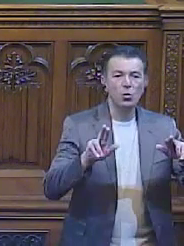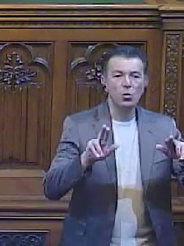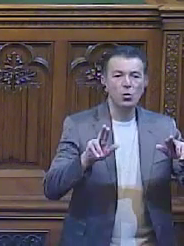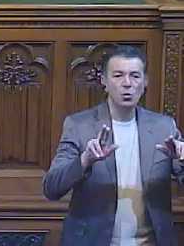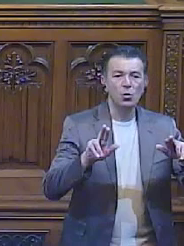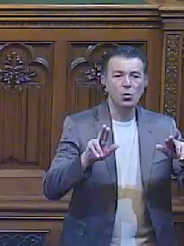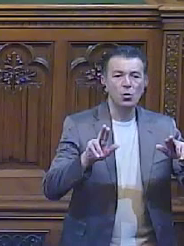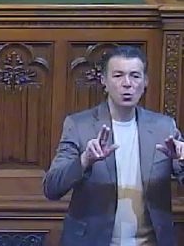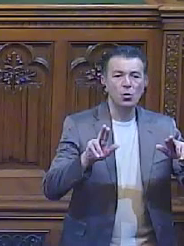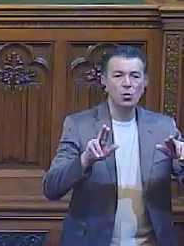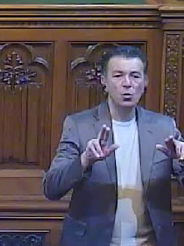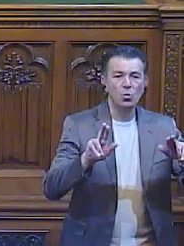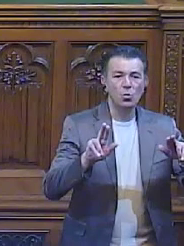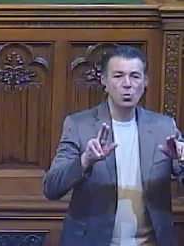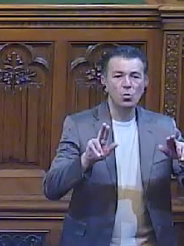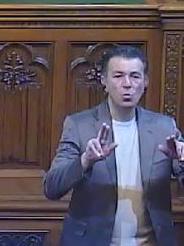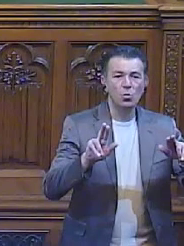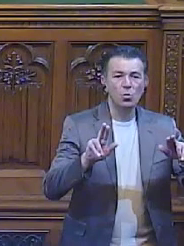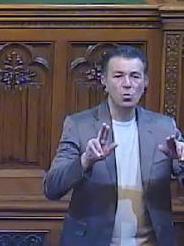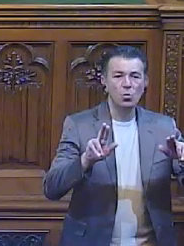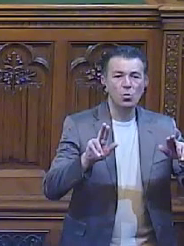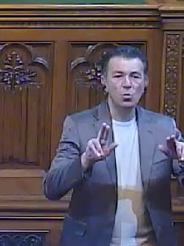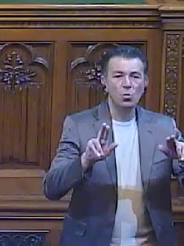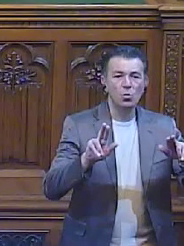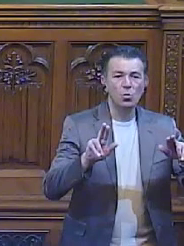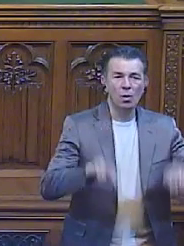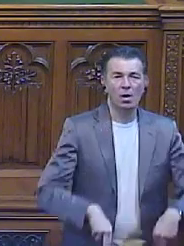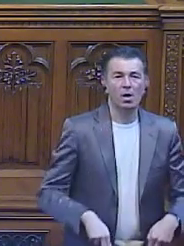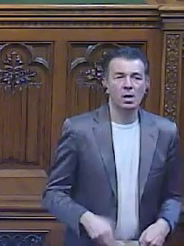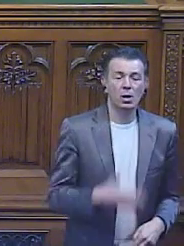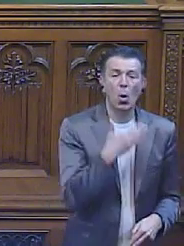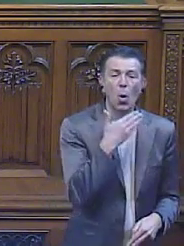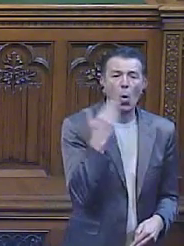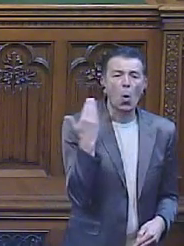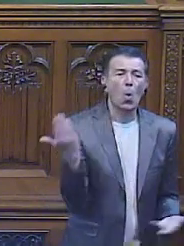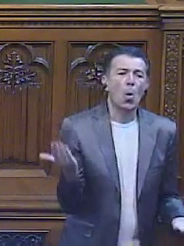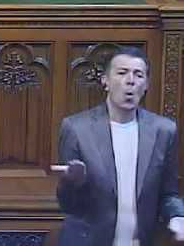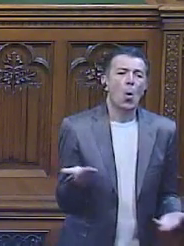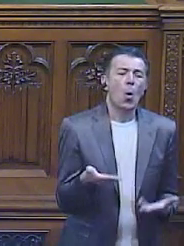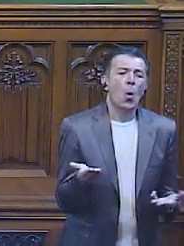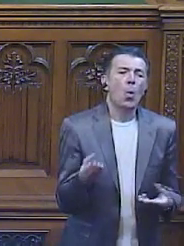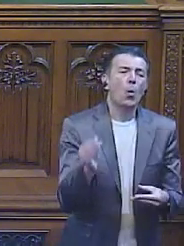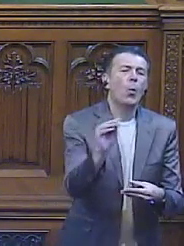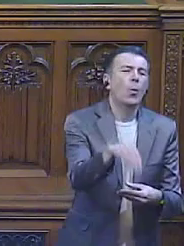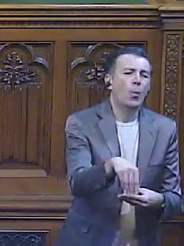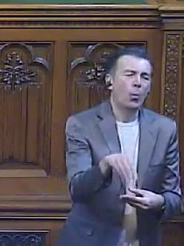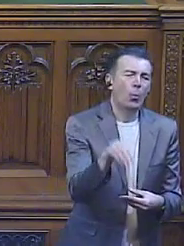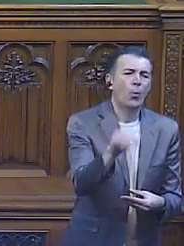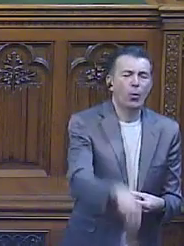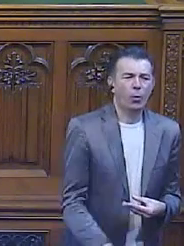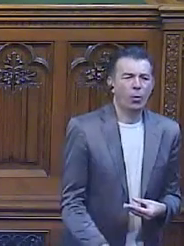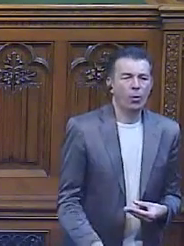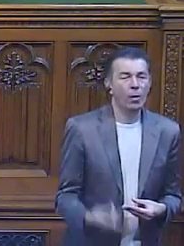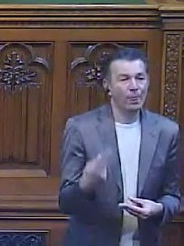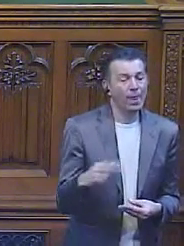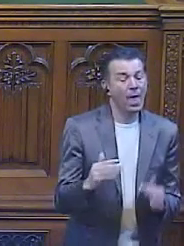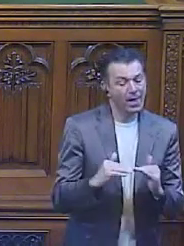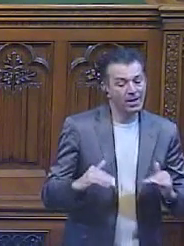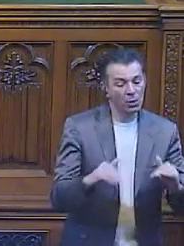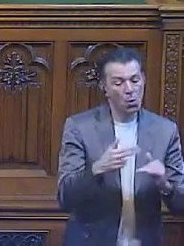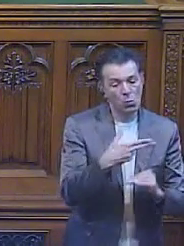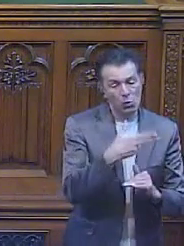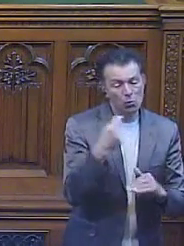zu nehmen. Das ist ein Grundrecht und keine Großzügigkeit. So wie es im Grund- und Menschenrecht